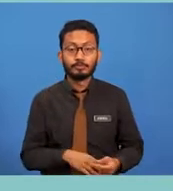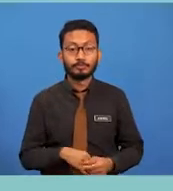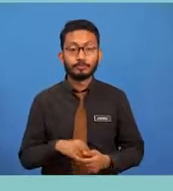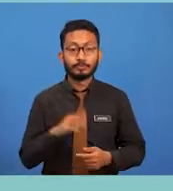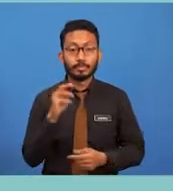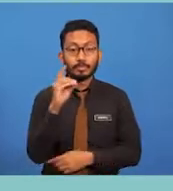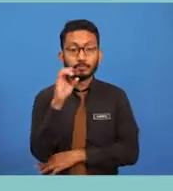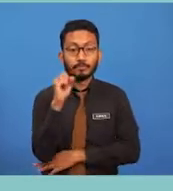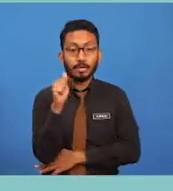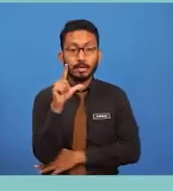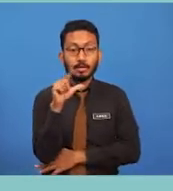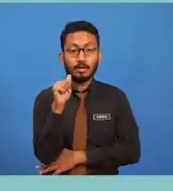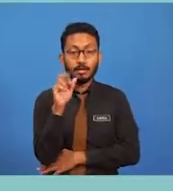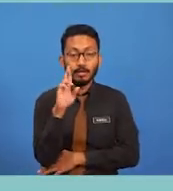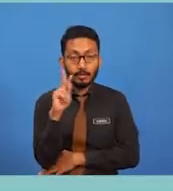asid.